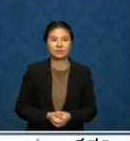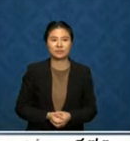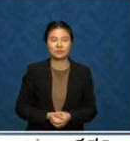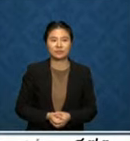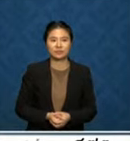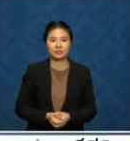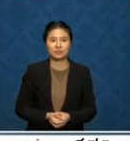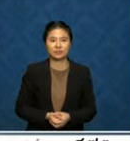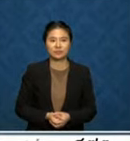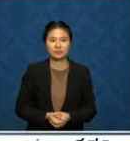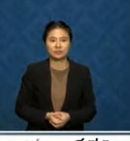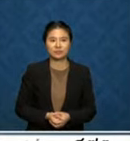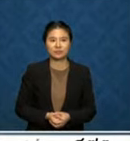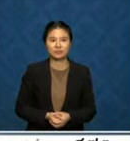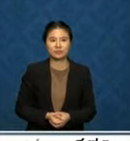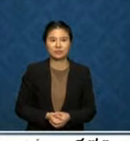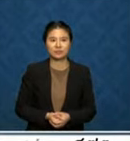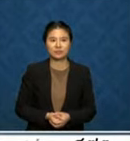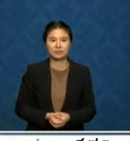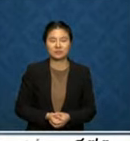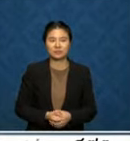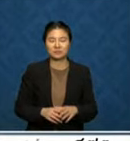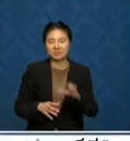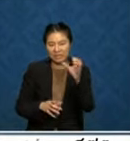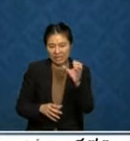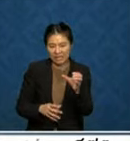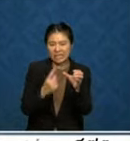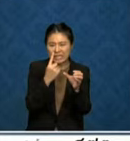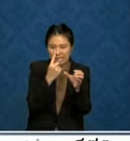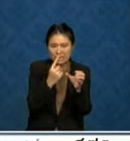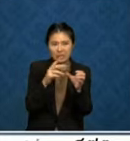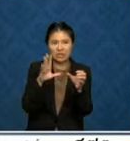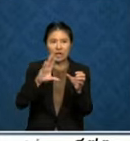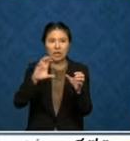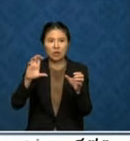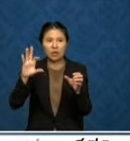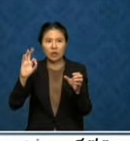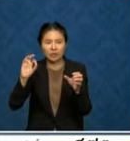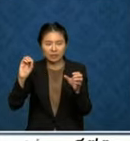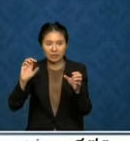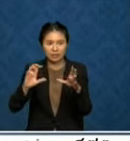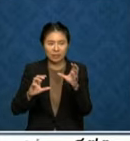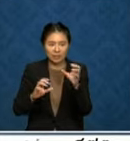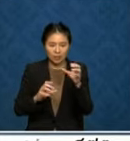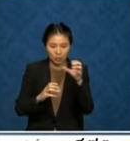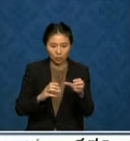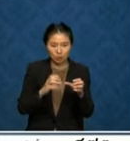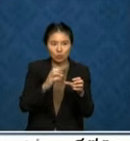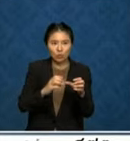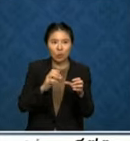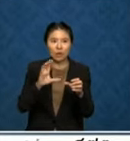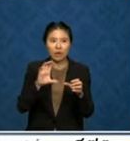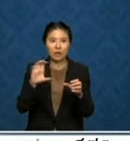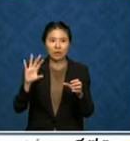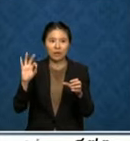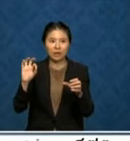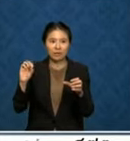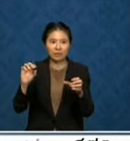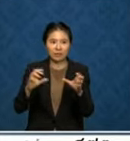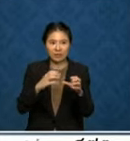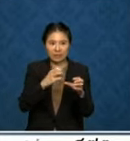นะฮะถ้ากระป๋องหนึ่ง590 2กระป๋อง990นะฮะ5กระ